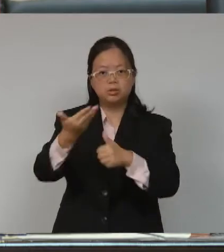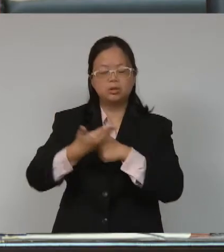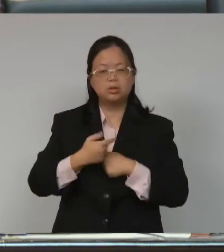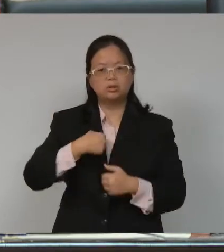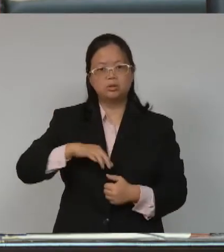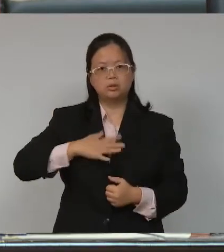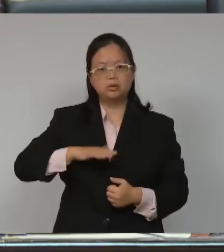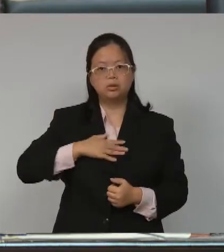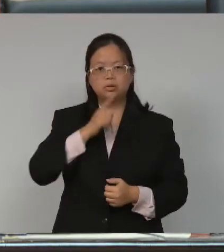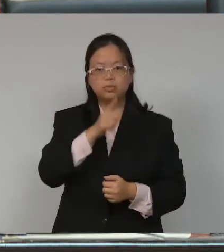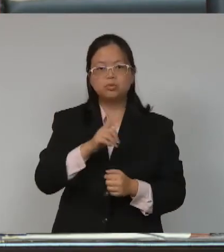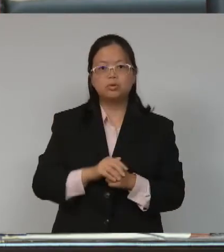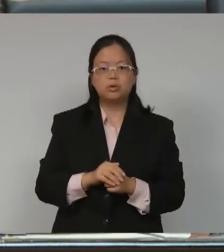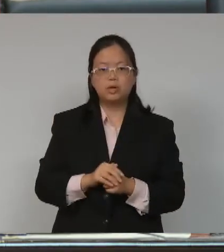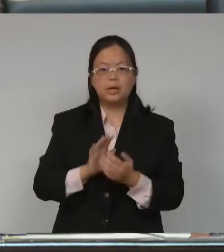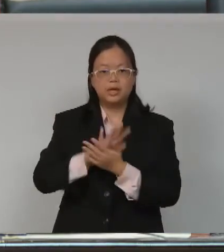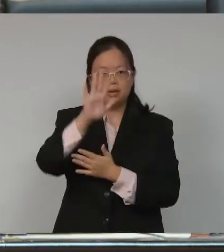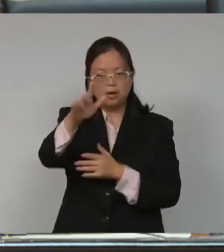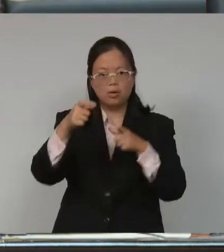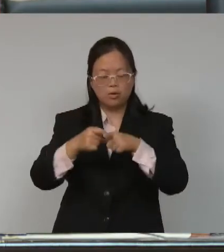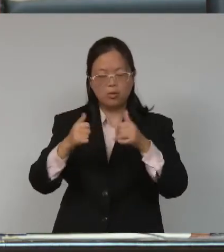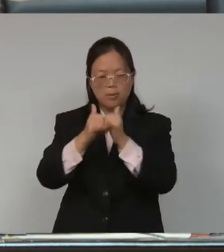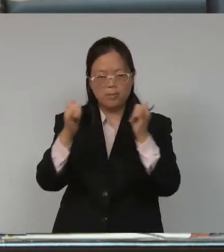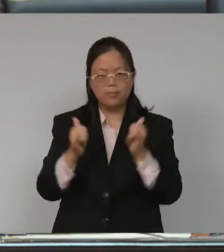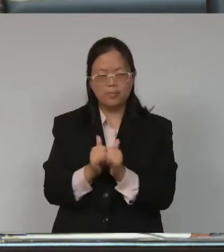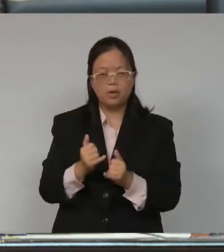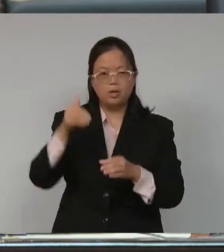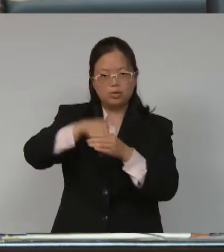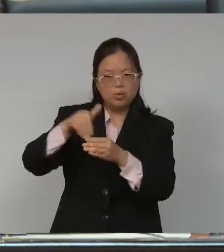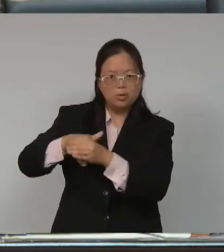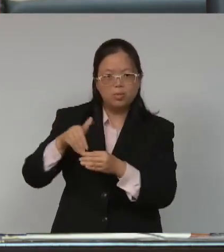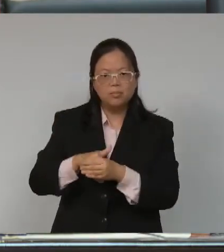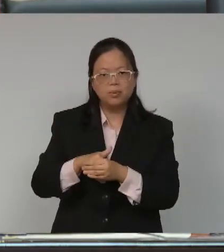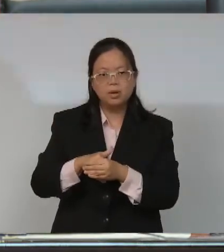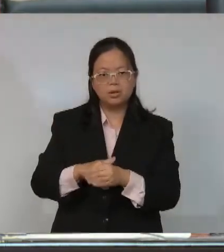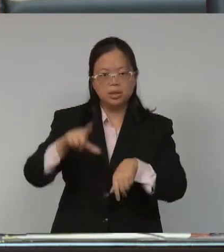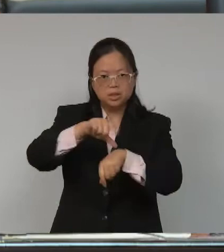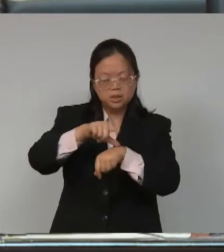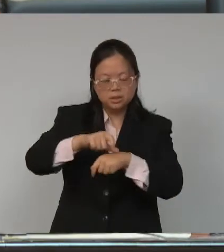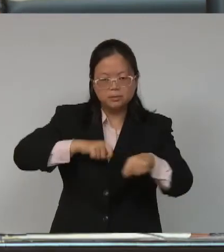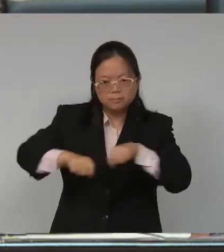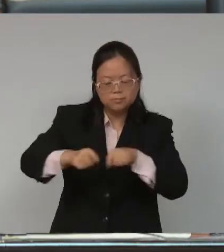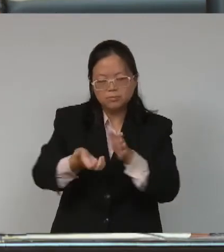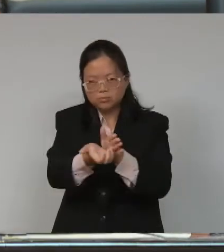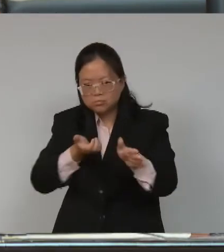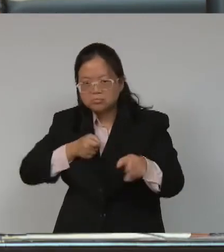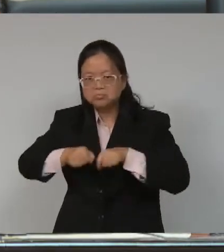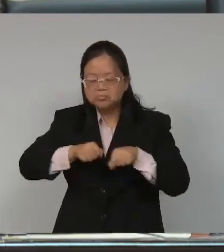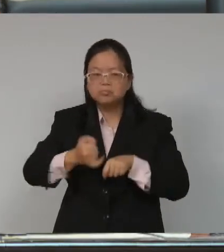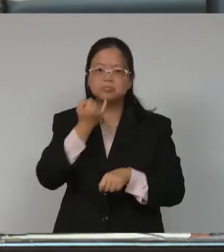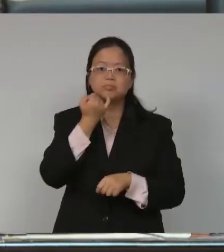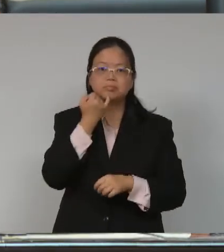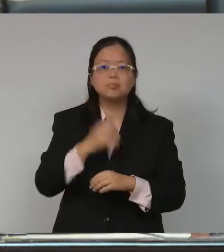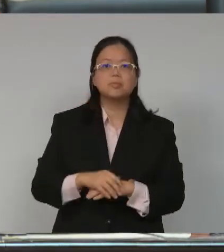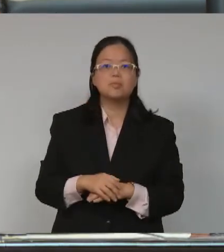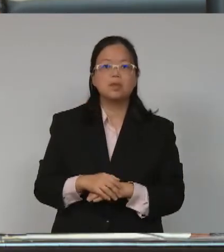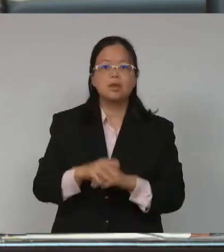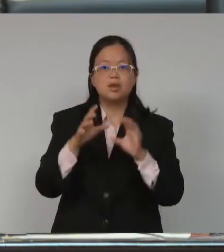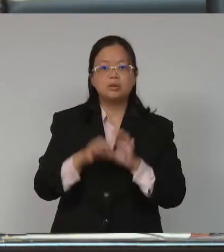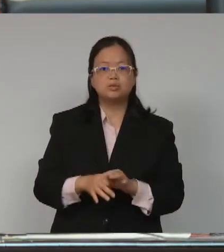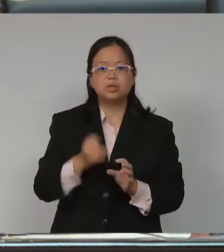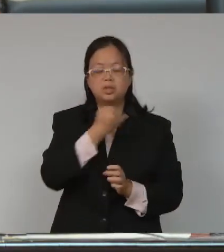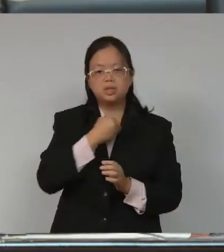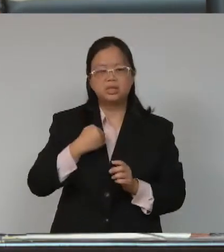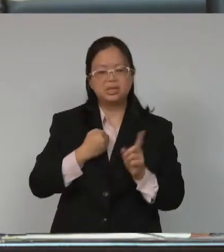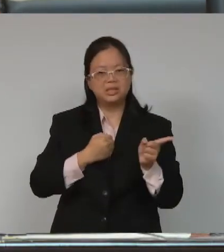下来的公民投票的一个时间要怎么样去规划哦。但是所以复决他可能没有办法直接达到提案人